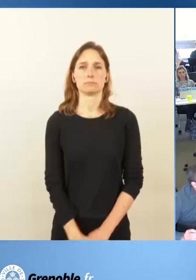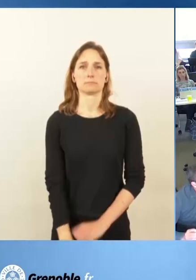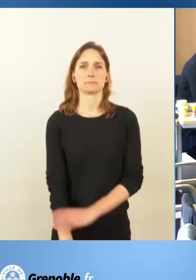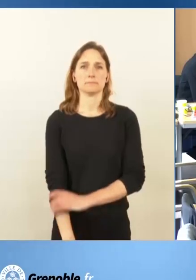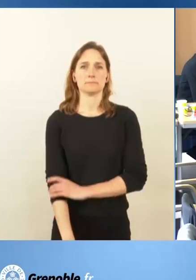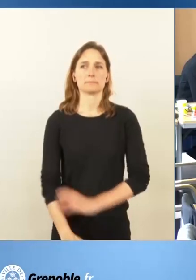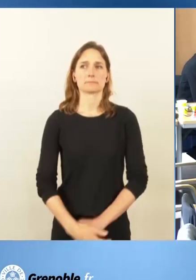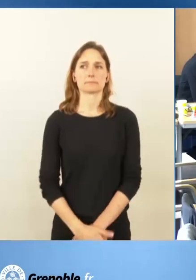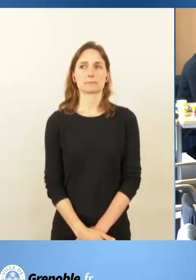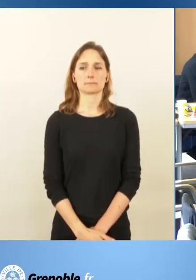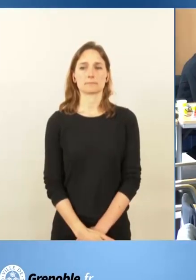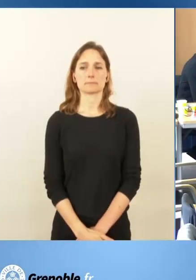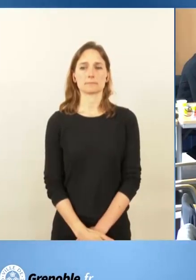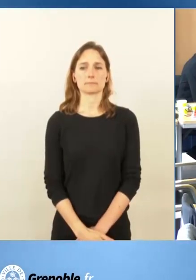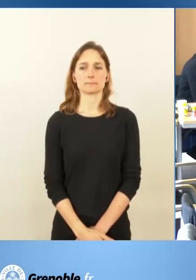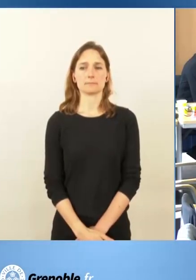OK